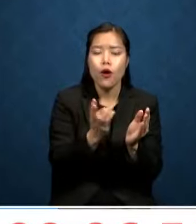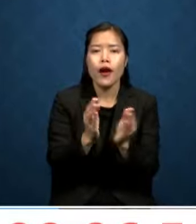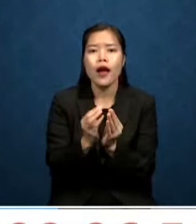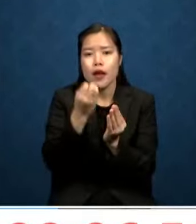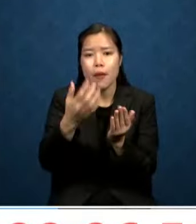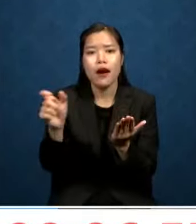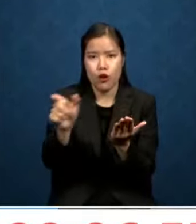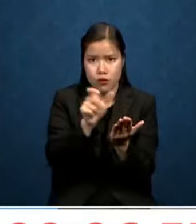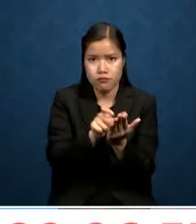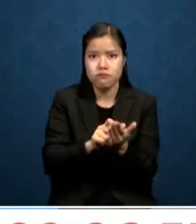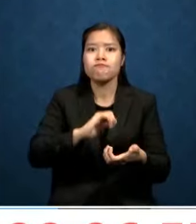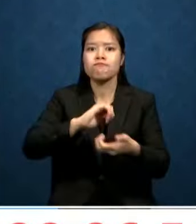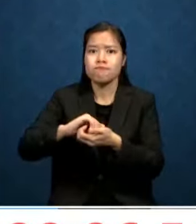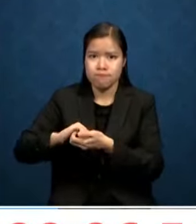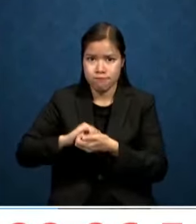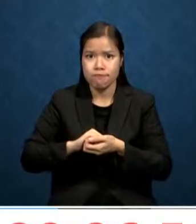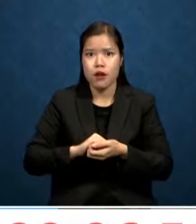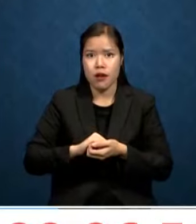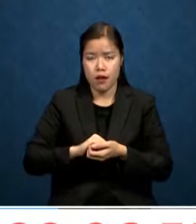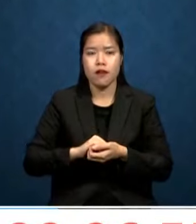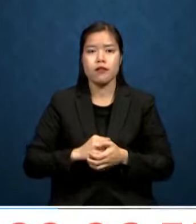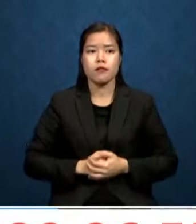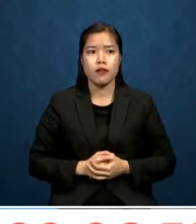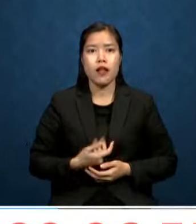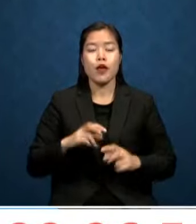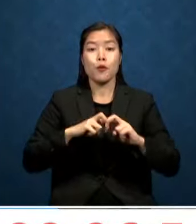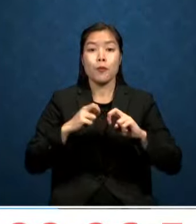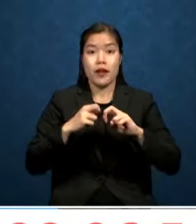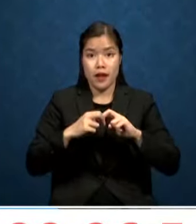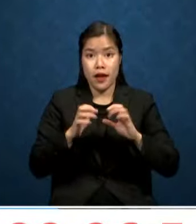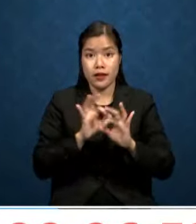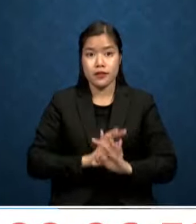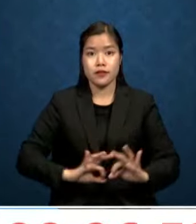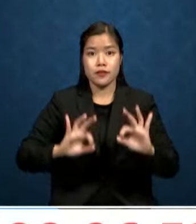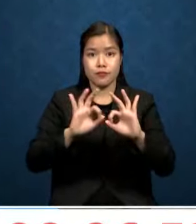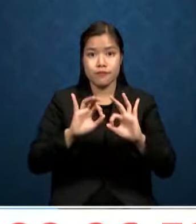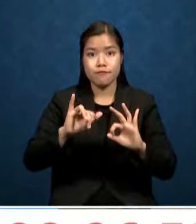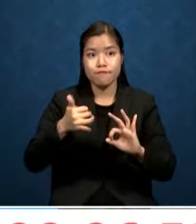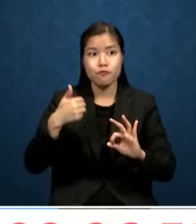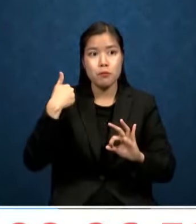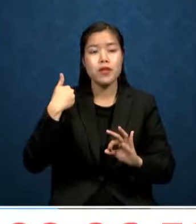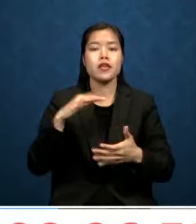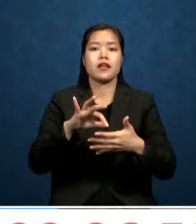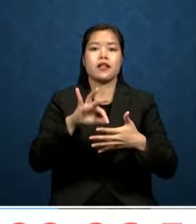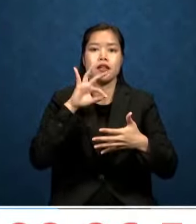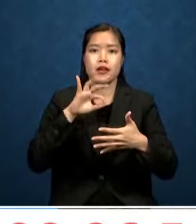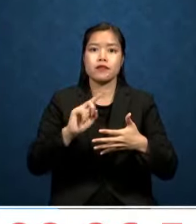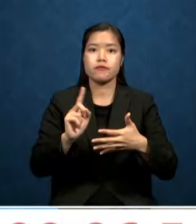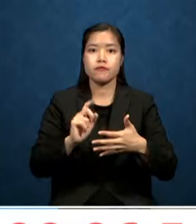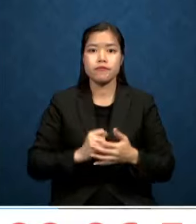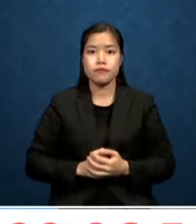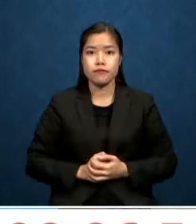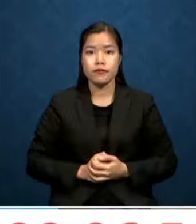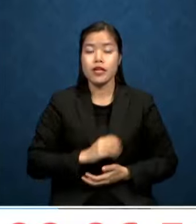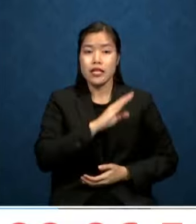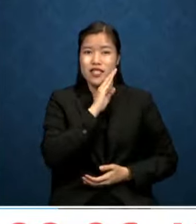สียงนะครับท่านประธานแล้วก็ปัญหาที่สําคัญนะครับผมคิดว่าเดี๋ยวสักพักเนี่ยก็จะมีกระบวนการก็คือการเลือกนะฮะซึ่งแน่นอนว่าถ้า